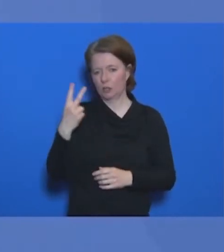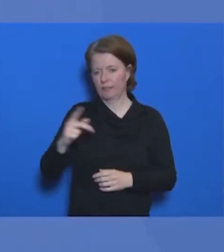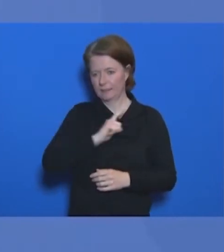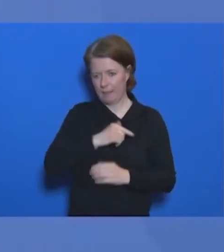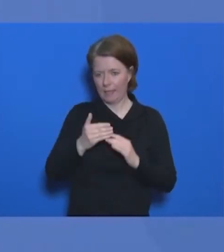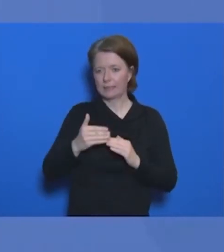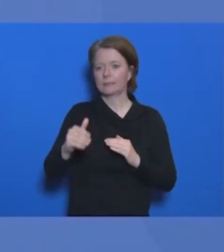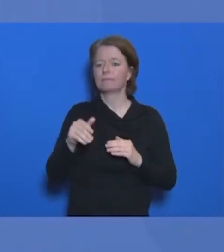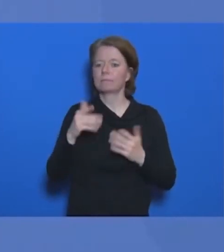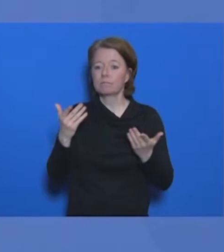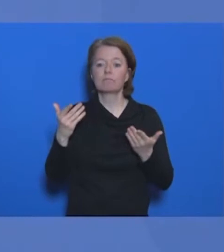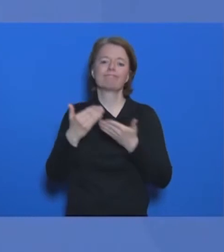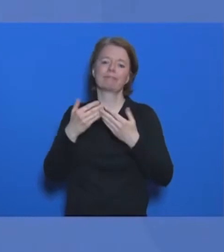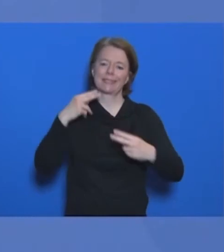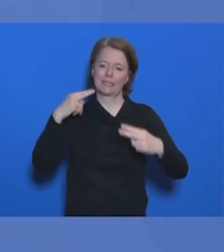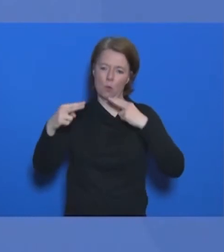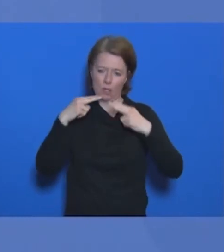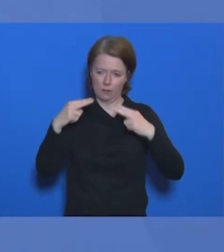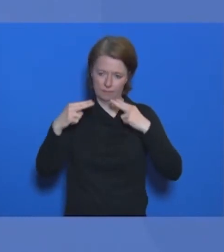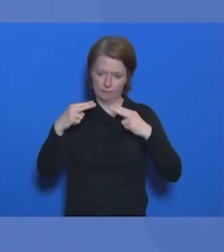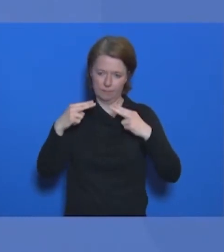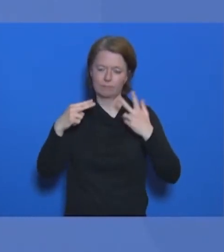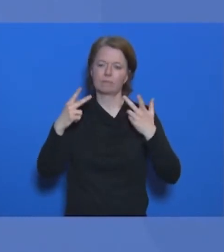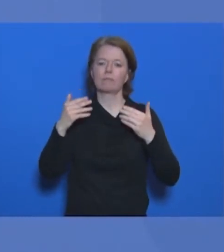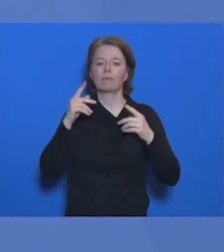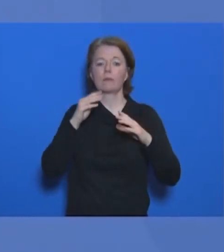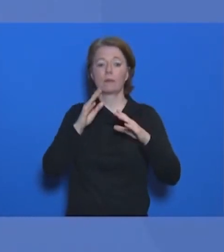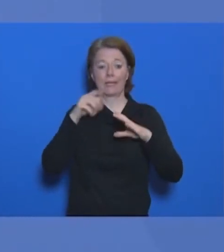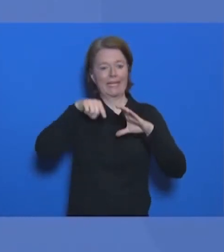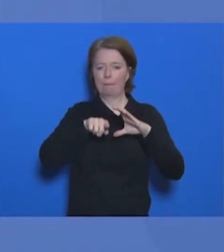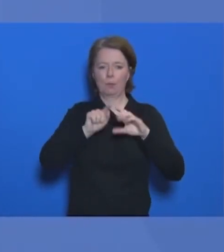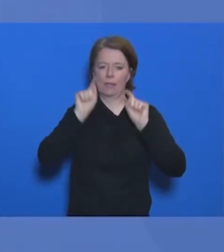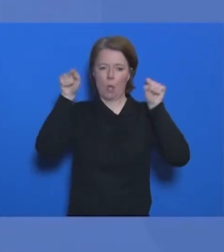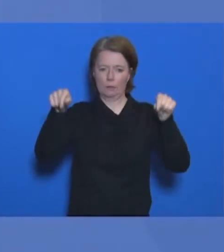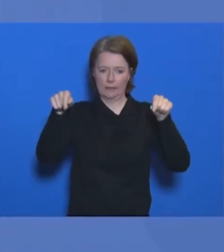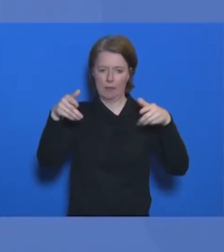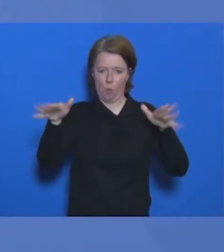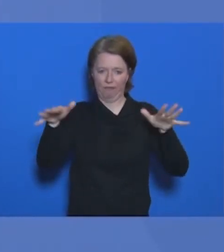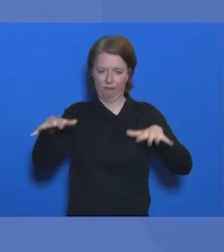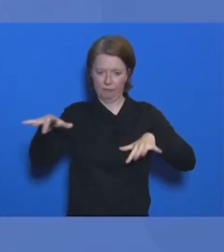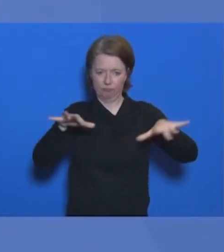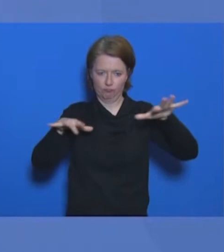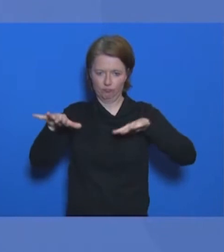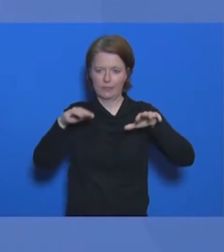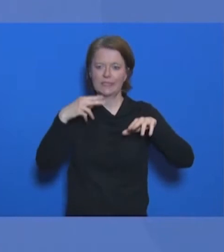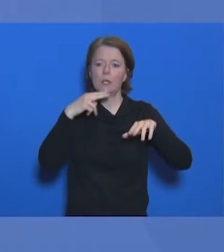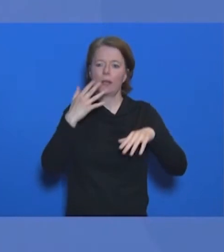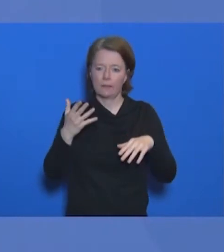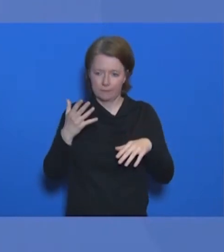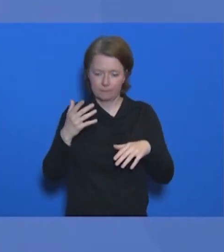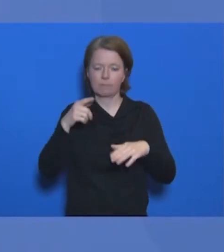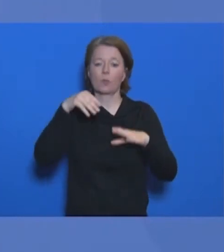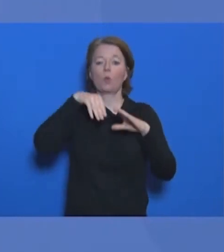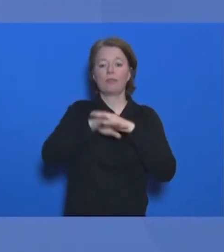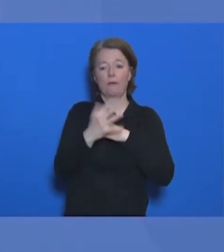unter 50 die Außengastronomie ganz allgemein. Er würde umfassen Theater, Konzert und Opernhäuser und